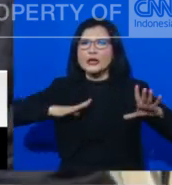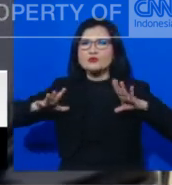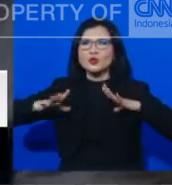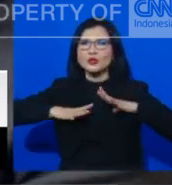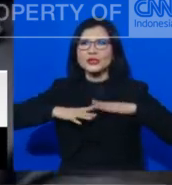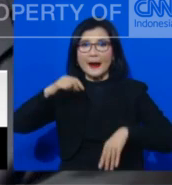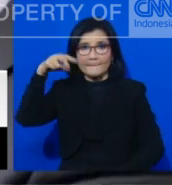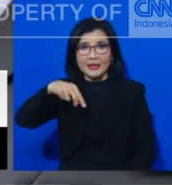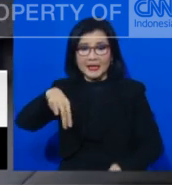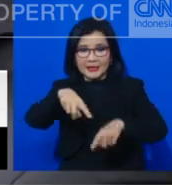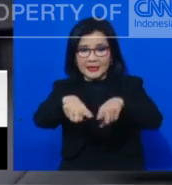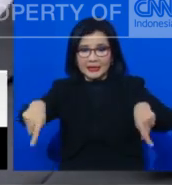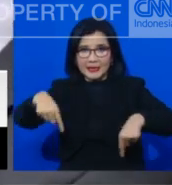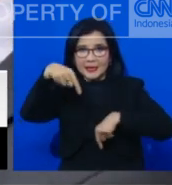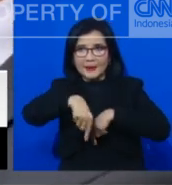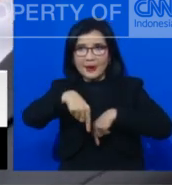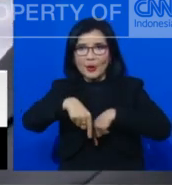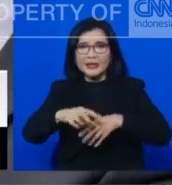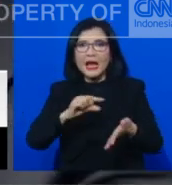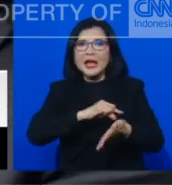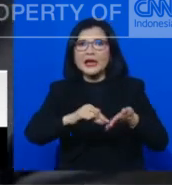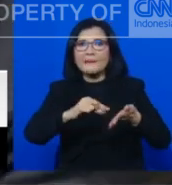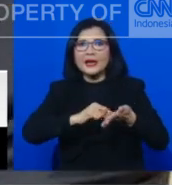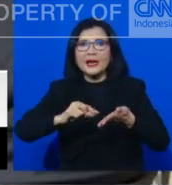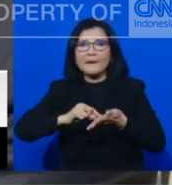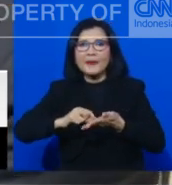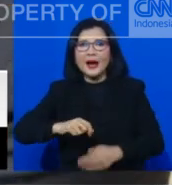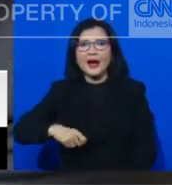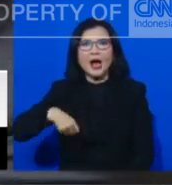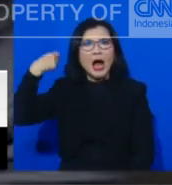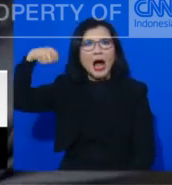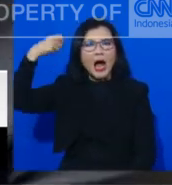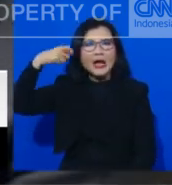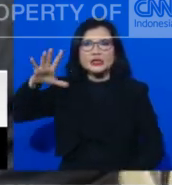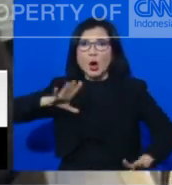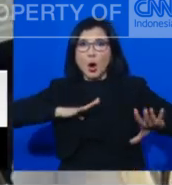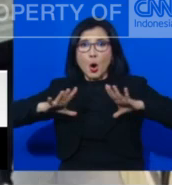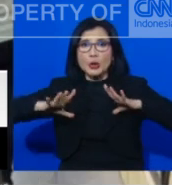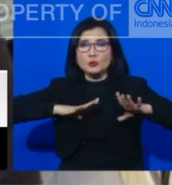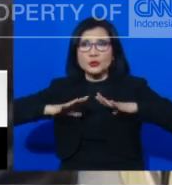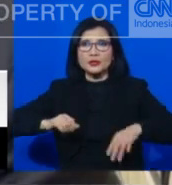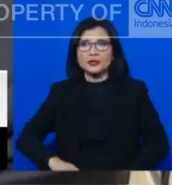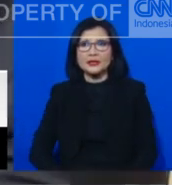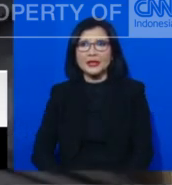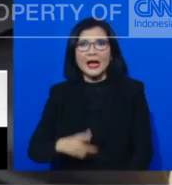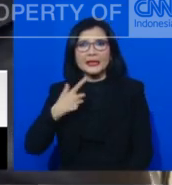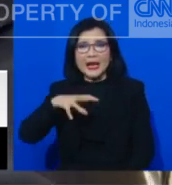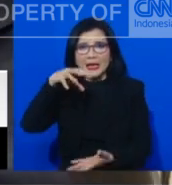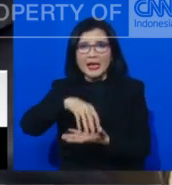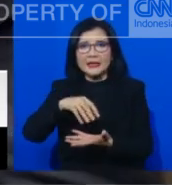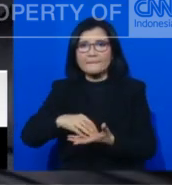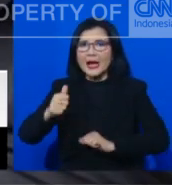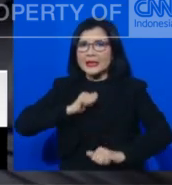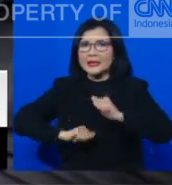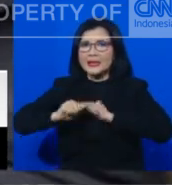lihat di bawah saya ada nama-nama bintang-bintang Hollywood yang ternama dan legendaris di bawah saya dan lebih Twitter ada di belakang saya